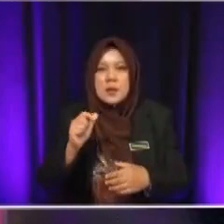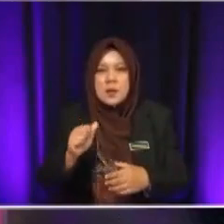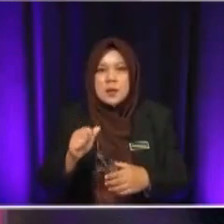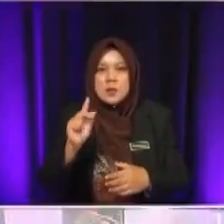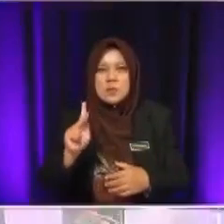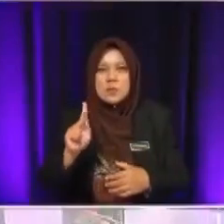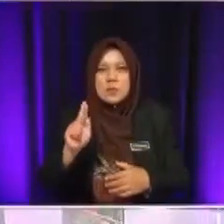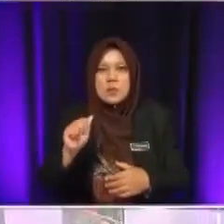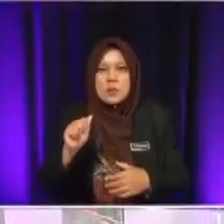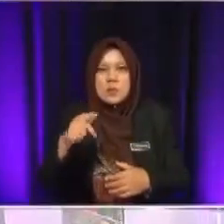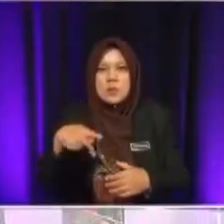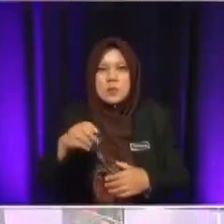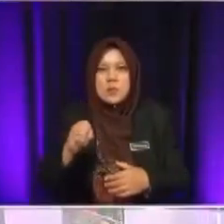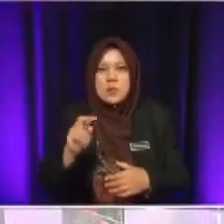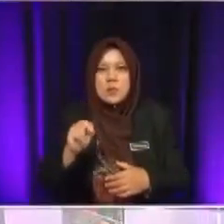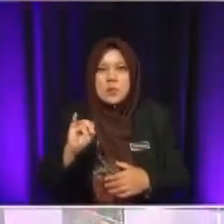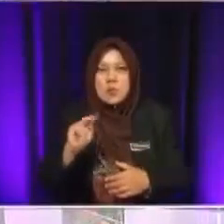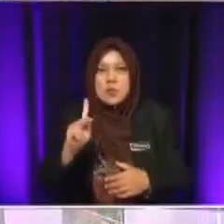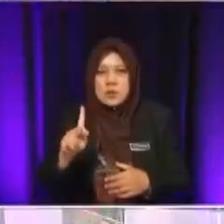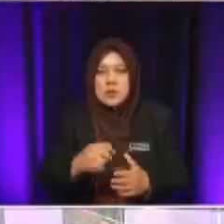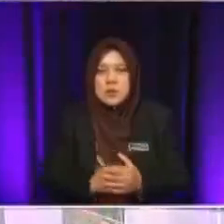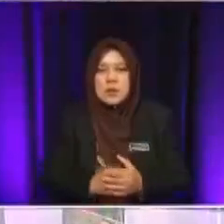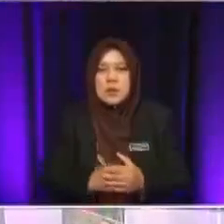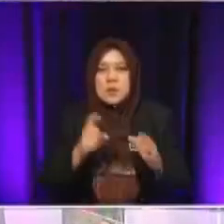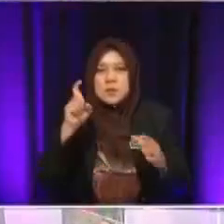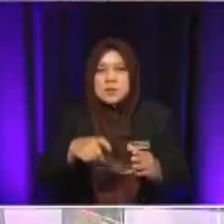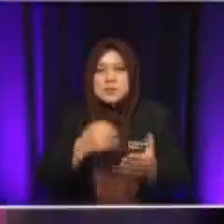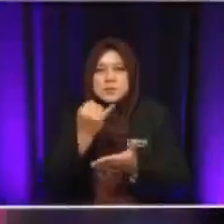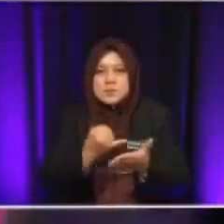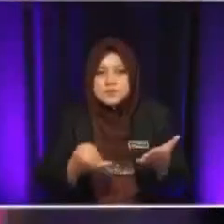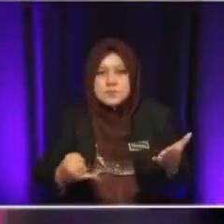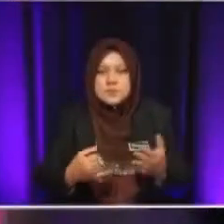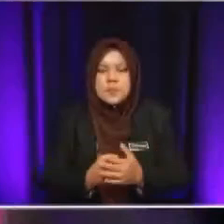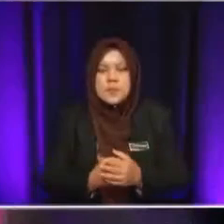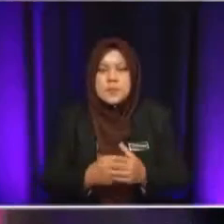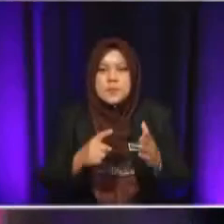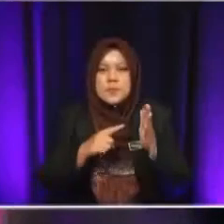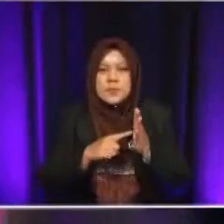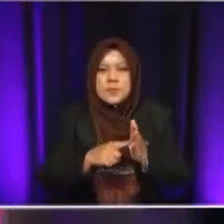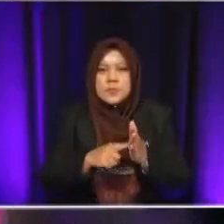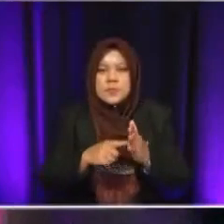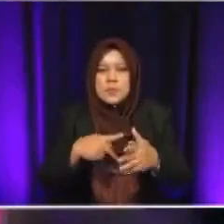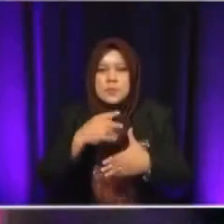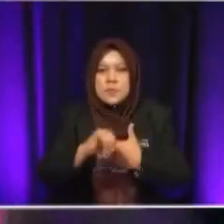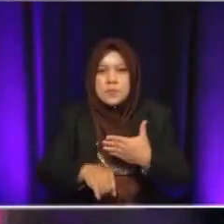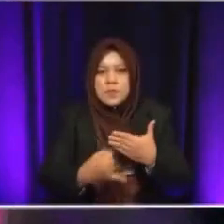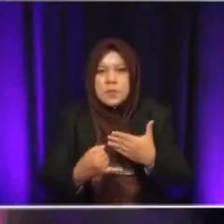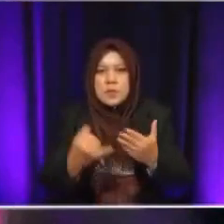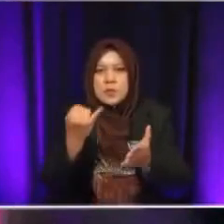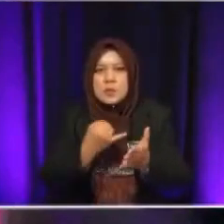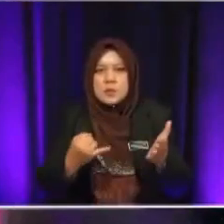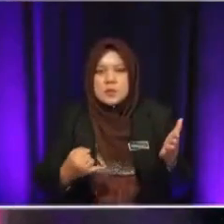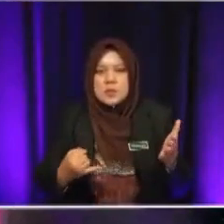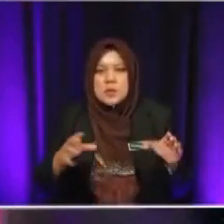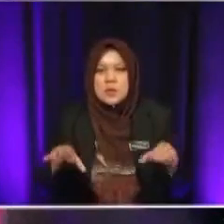harus diingat, Mira, kita nak buat projek mesti berdasarkan lakaran. Okey, kalau Mira boleh lihat kat sini, ni projek bagi lakaran bagi projek yang